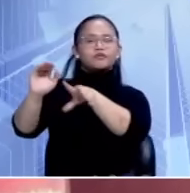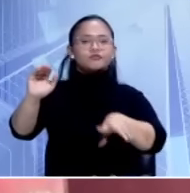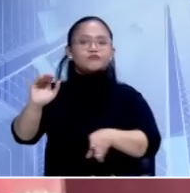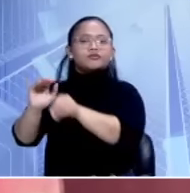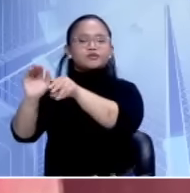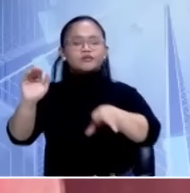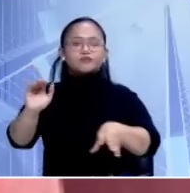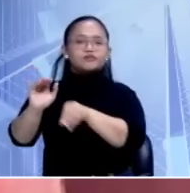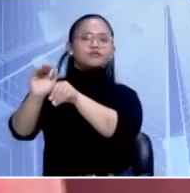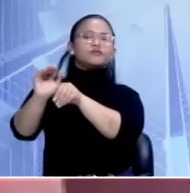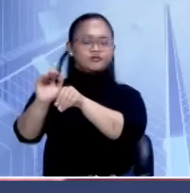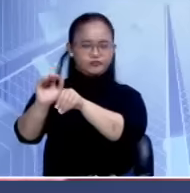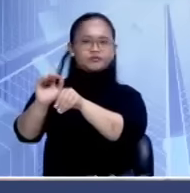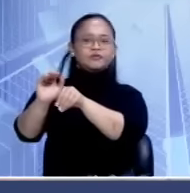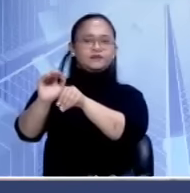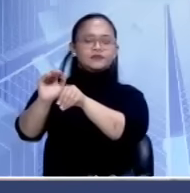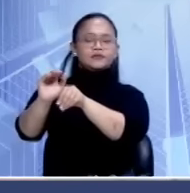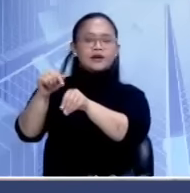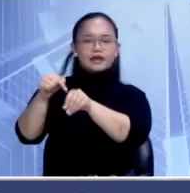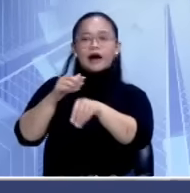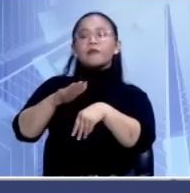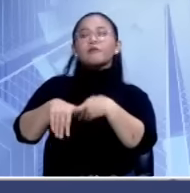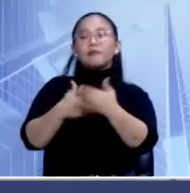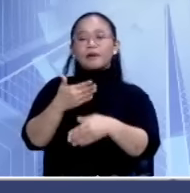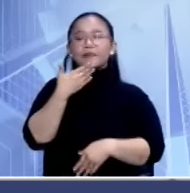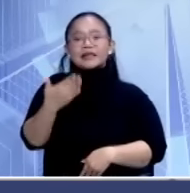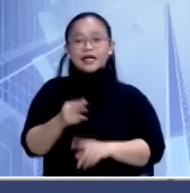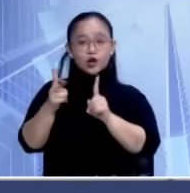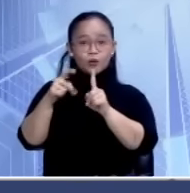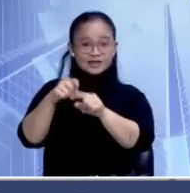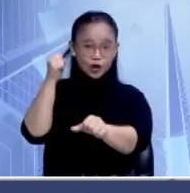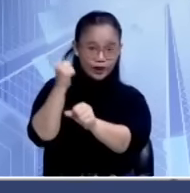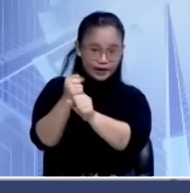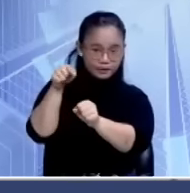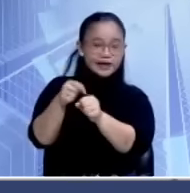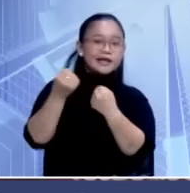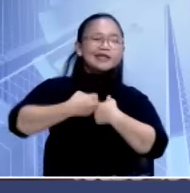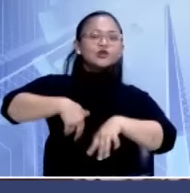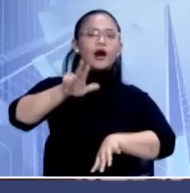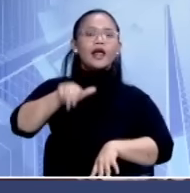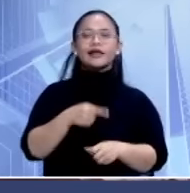pipa regulator yang dimodif. Pelaku menjual gas hasil oplosan ke warung dan